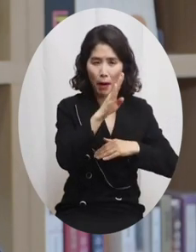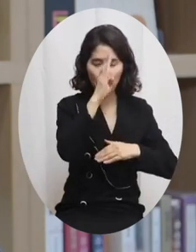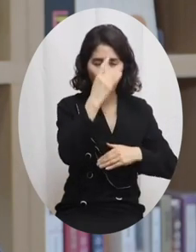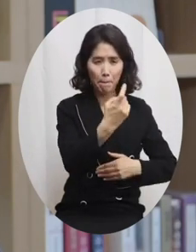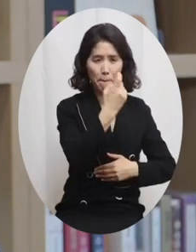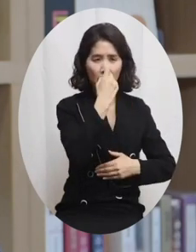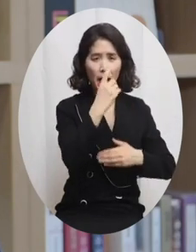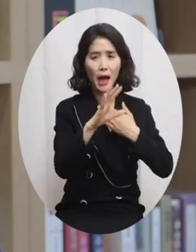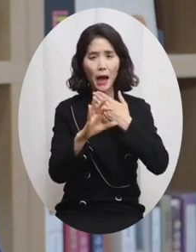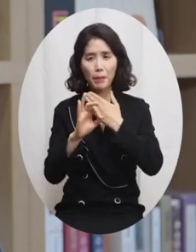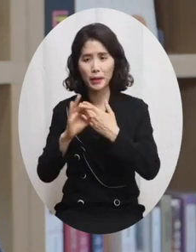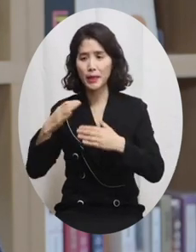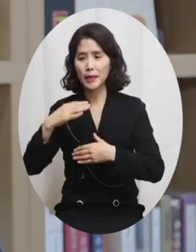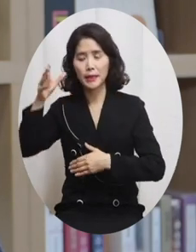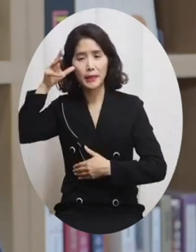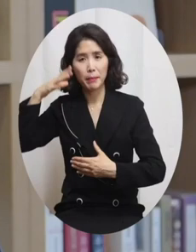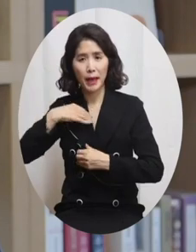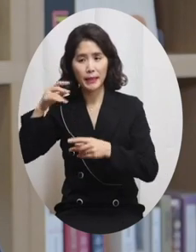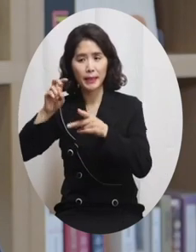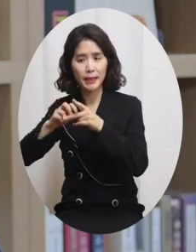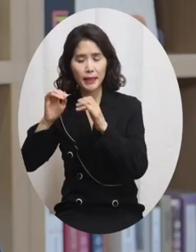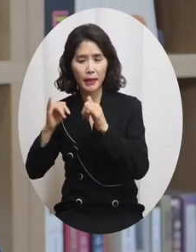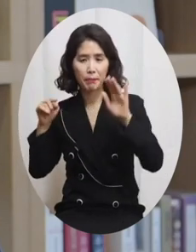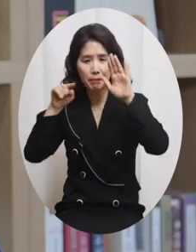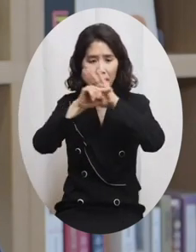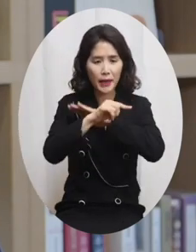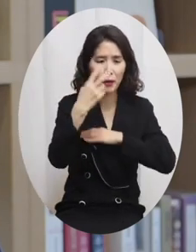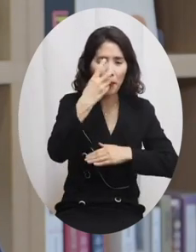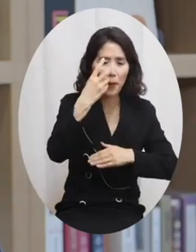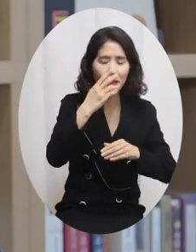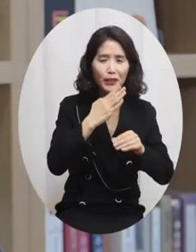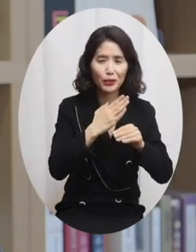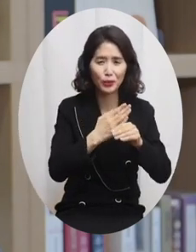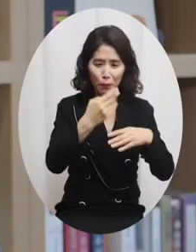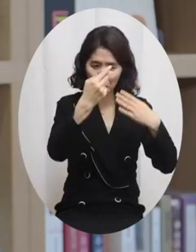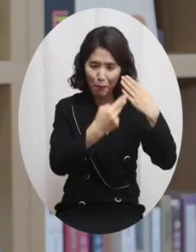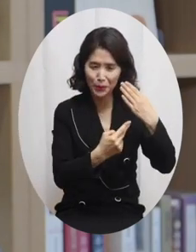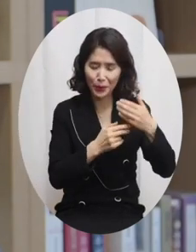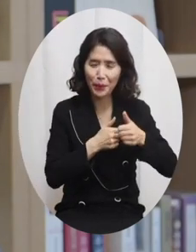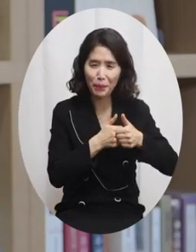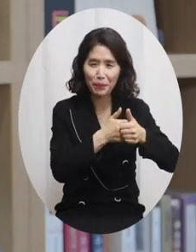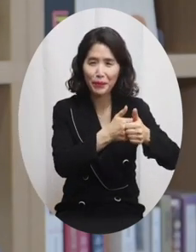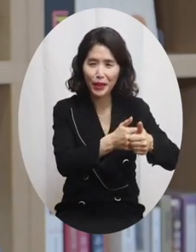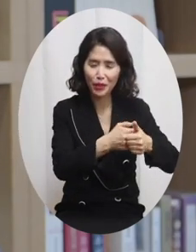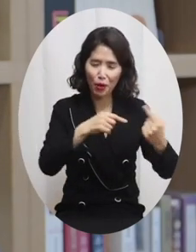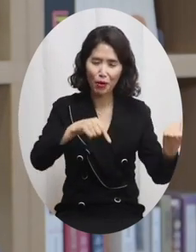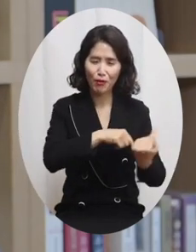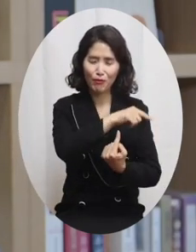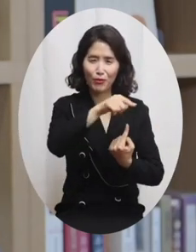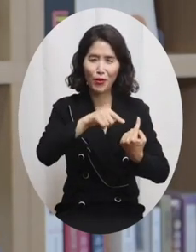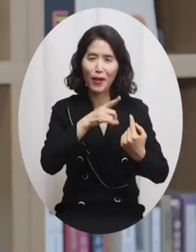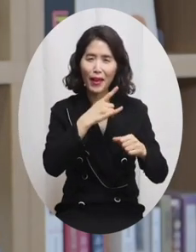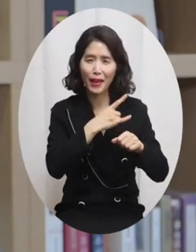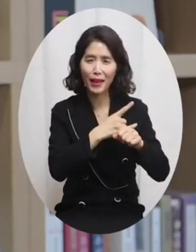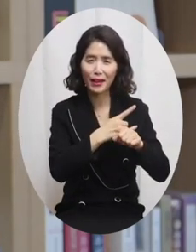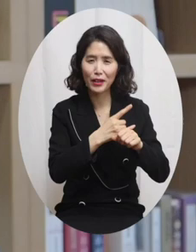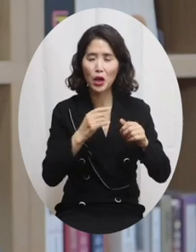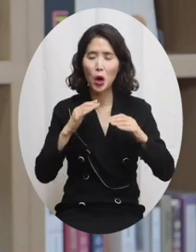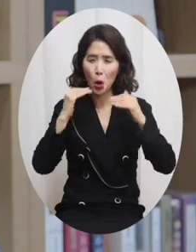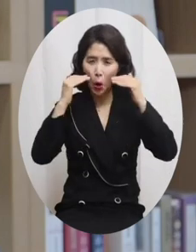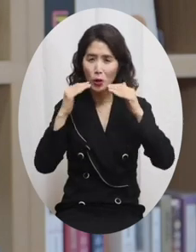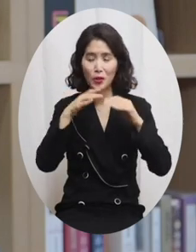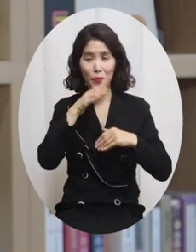하면 치매 안심센터 와서 정밀 진단을 받으시면 됩니다. 그리고 거기에서 프로그램에 따라서 이렇게 운영을 하신다면 어르신들이